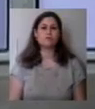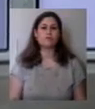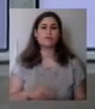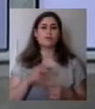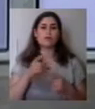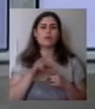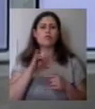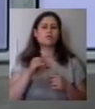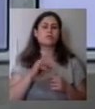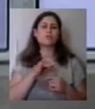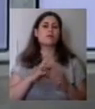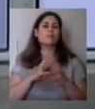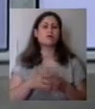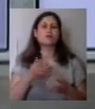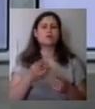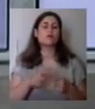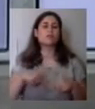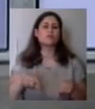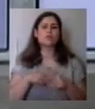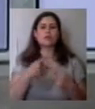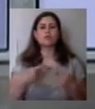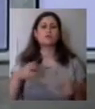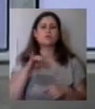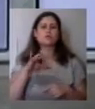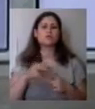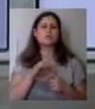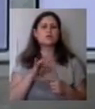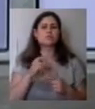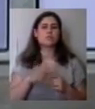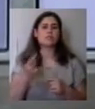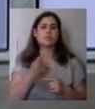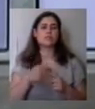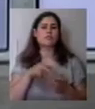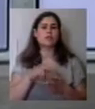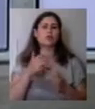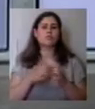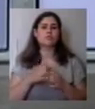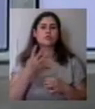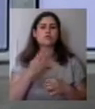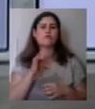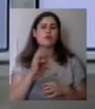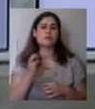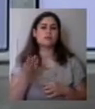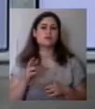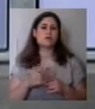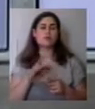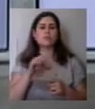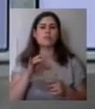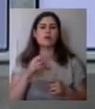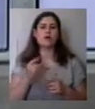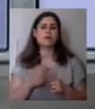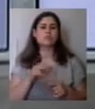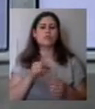Гольффест – міжнародний фестиваль, який об'єднує різні мистецькі дисципліни, вперше пройде в Херсоні 4 вересня. Про локації, програму